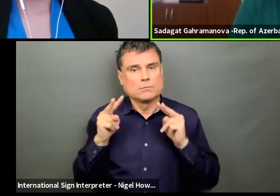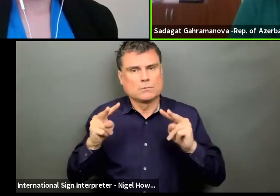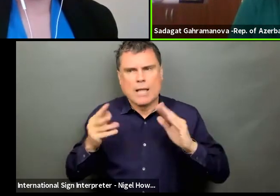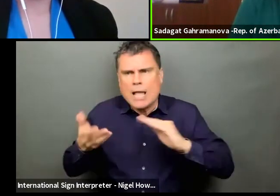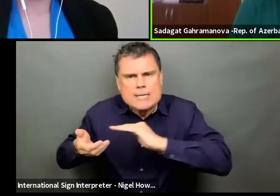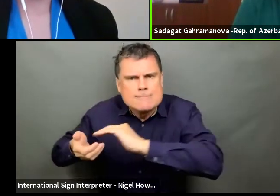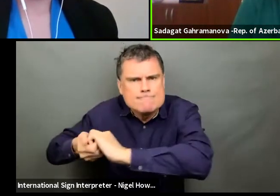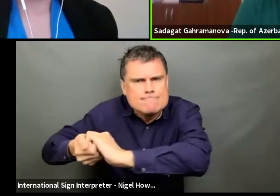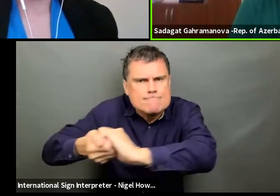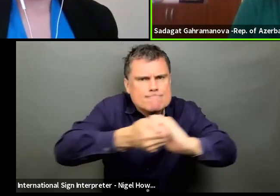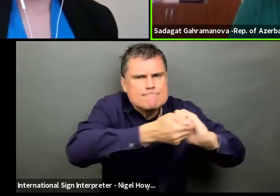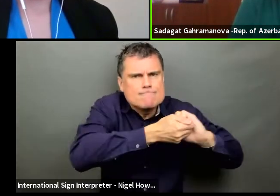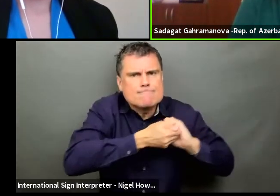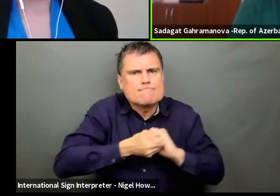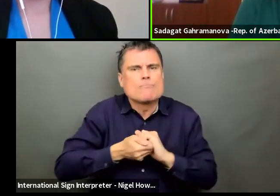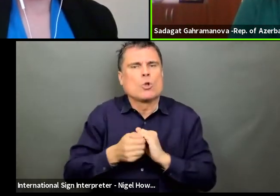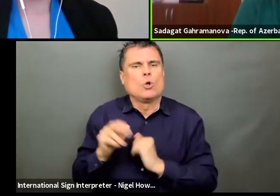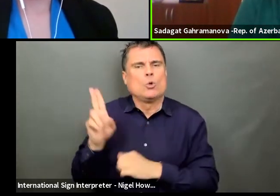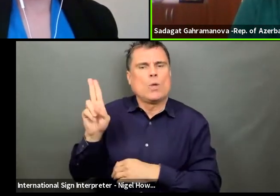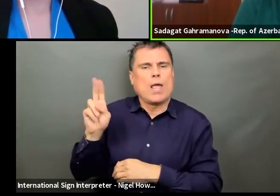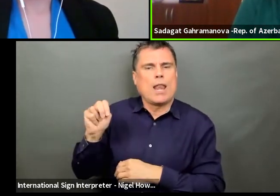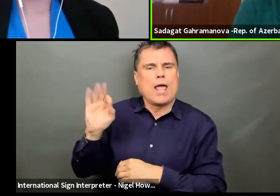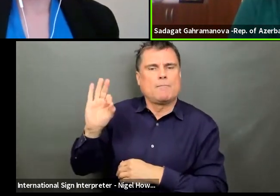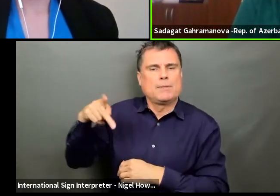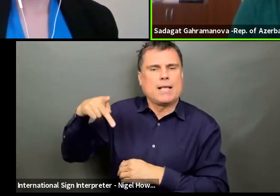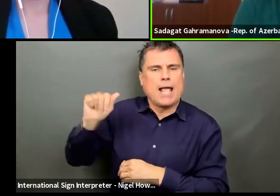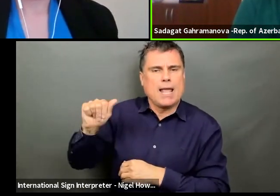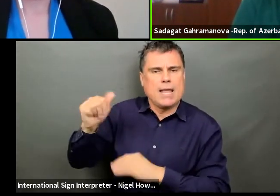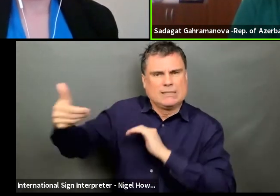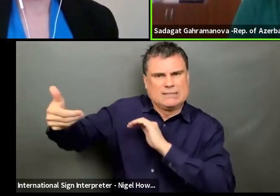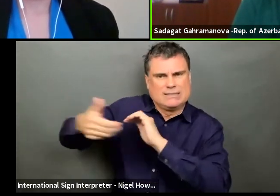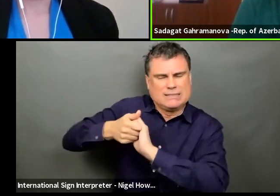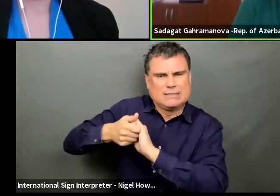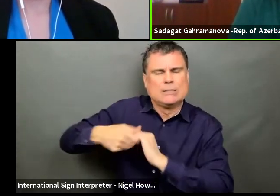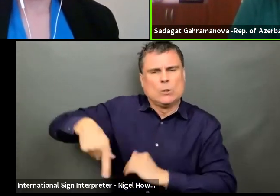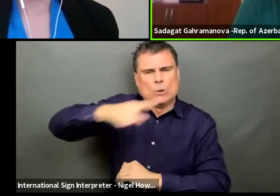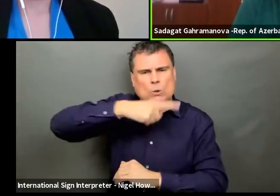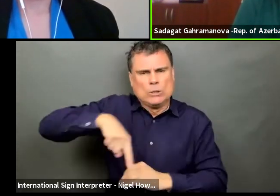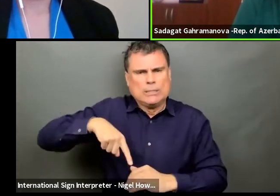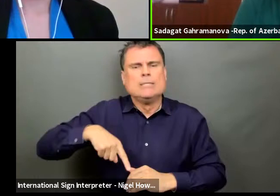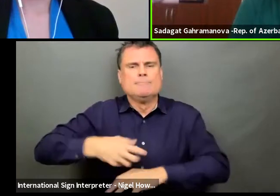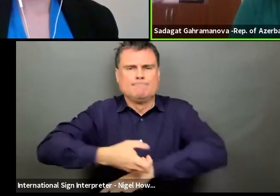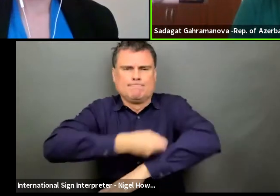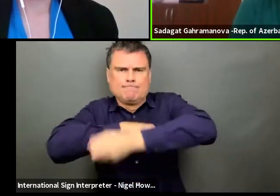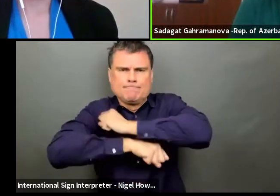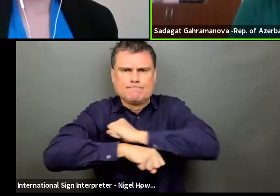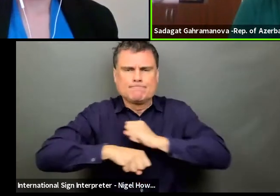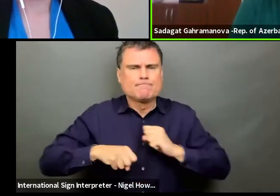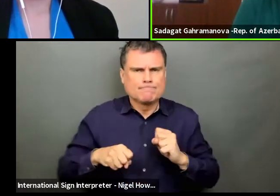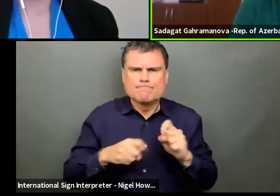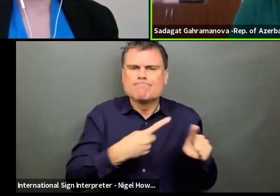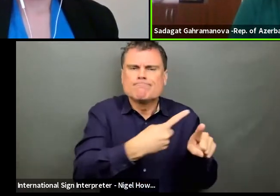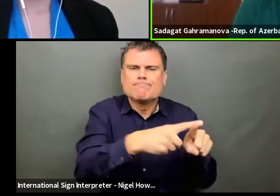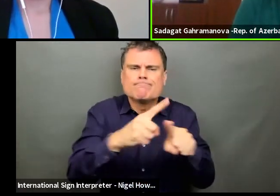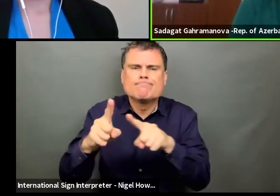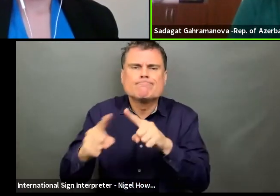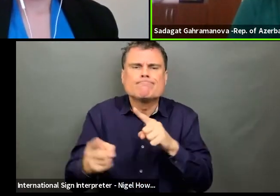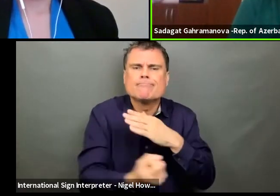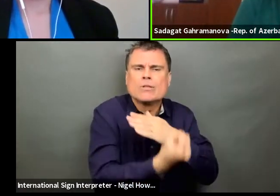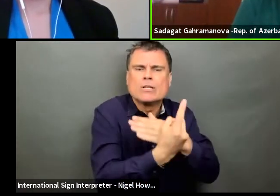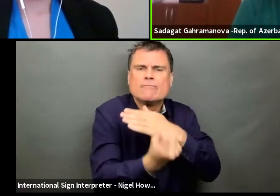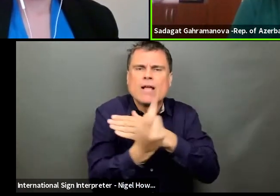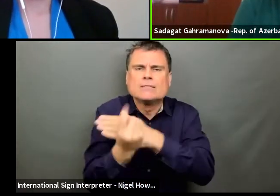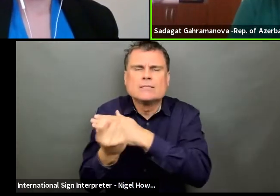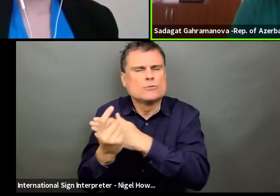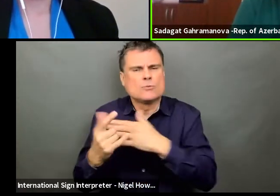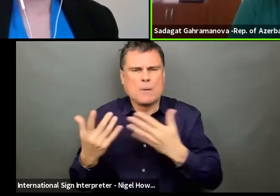предпочтения сыновей и гендерного неравенства посредством подготовки базы для принятия решений и